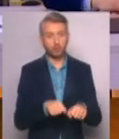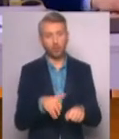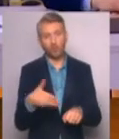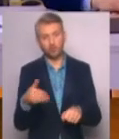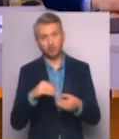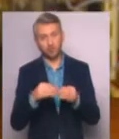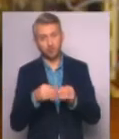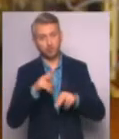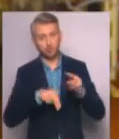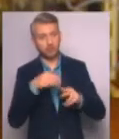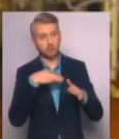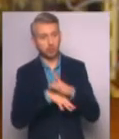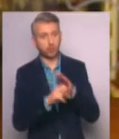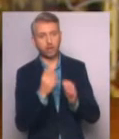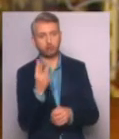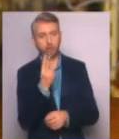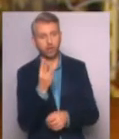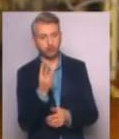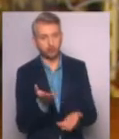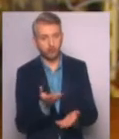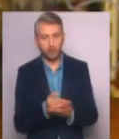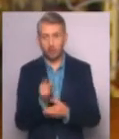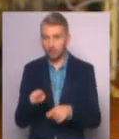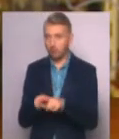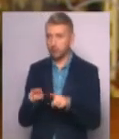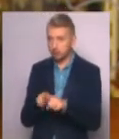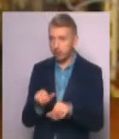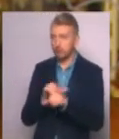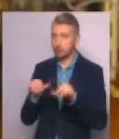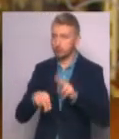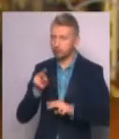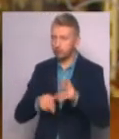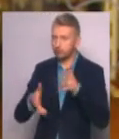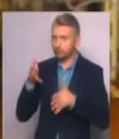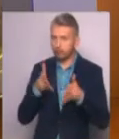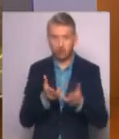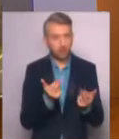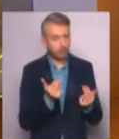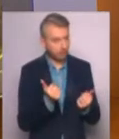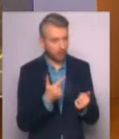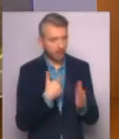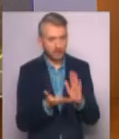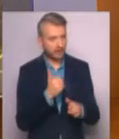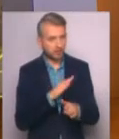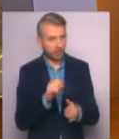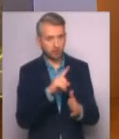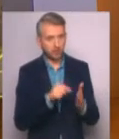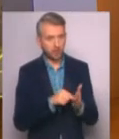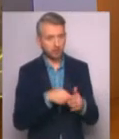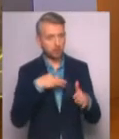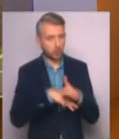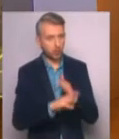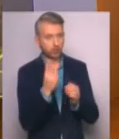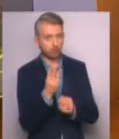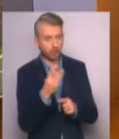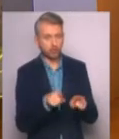і будувати метро на Троєщину згадану. Там так само розбудовується звичайно, досить активно. А я ж не знімаю питання метро на Троєщину. Так само це